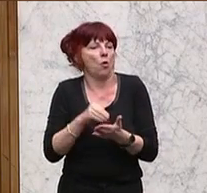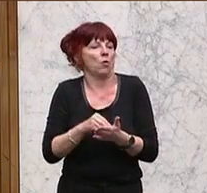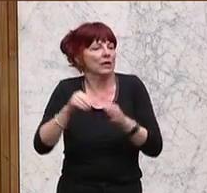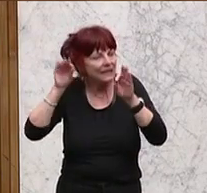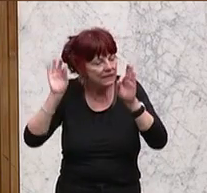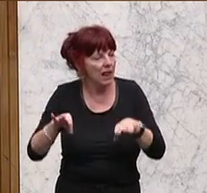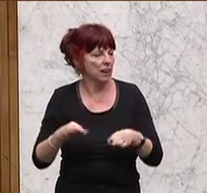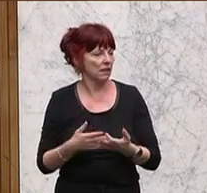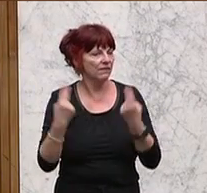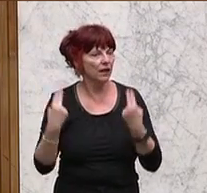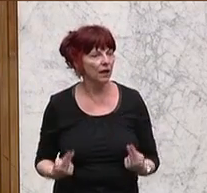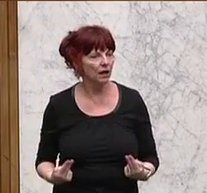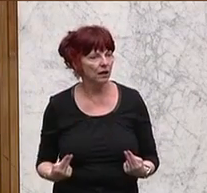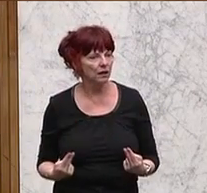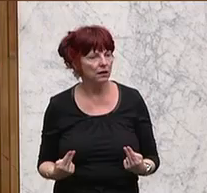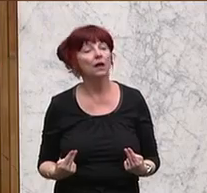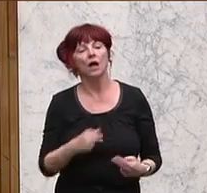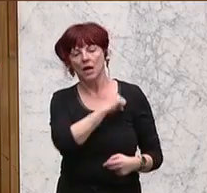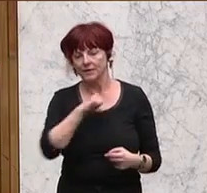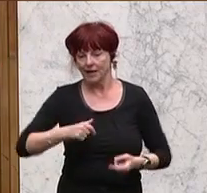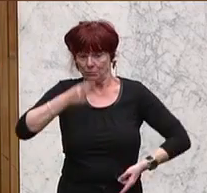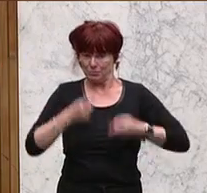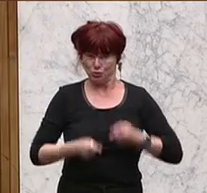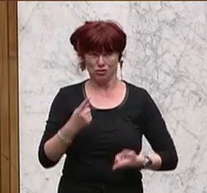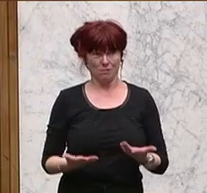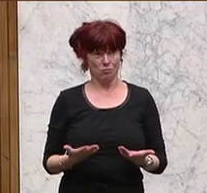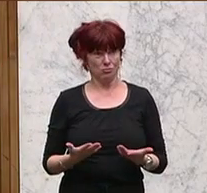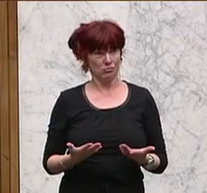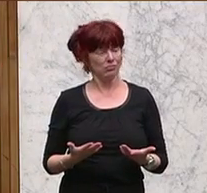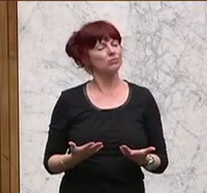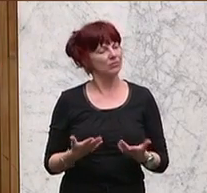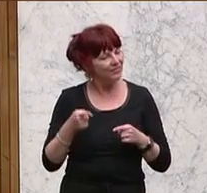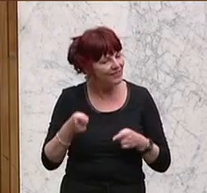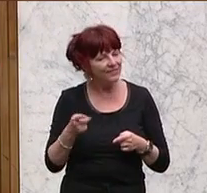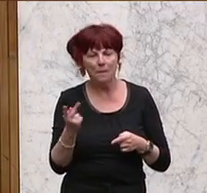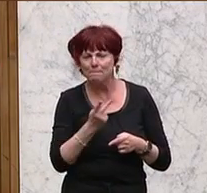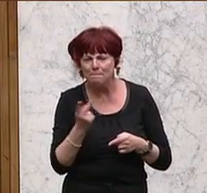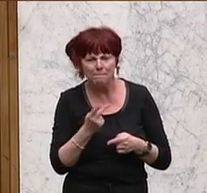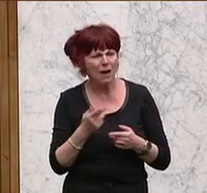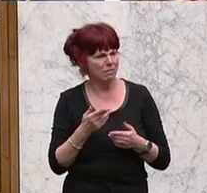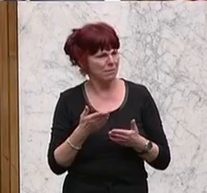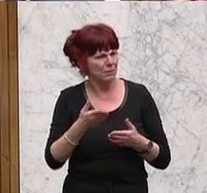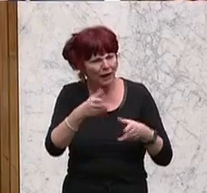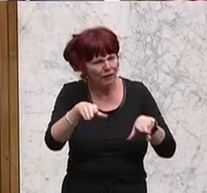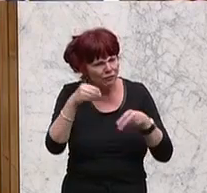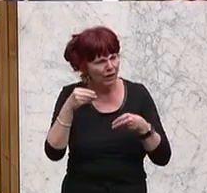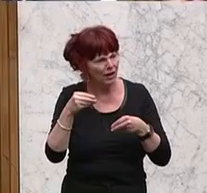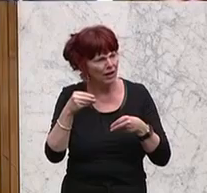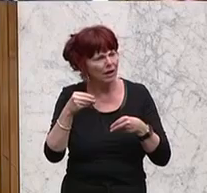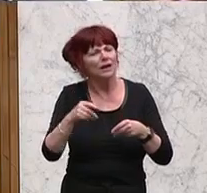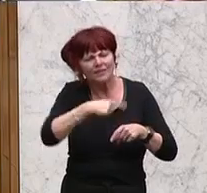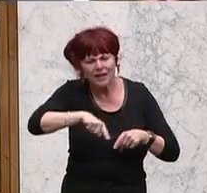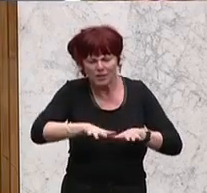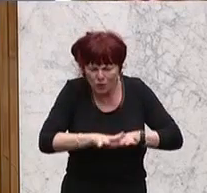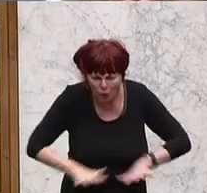haben. Wenn man Souveränität und Selbstbestimmung hernimmt, so sind es absolut die Wurzeln und die Grundlagen